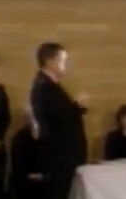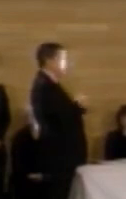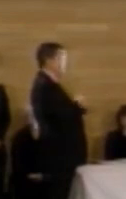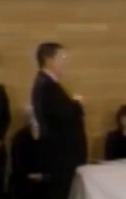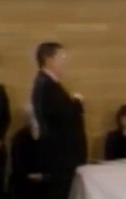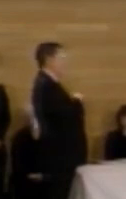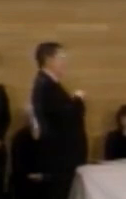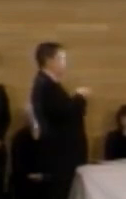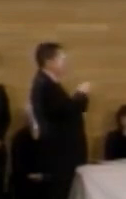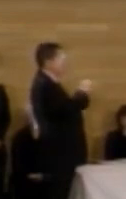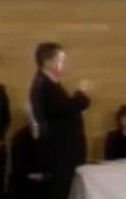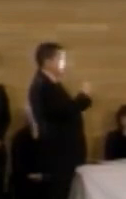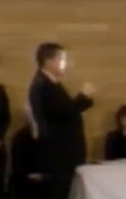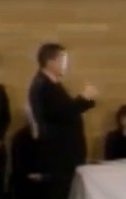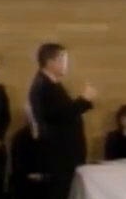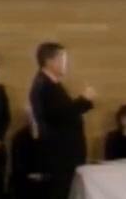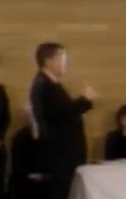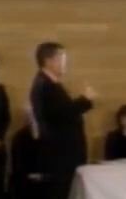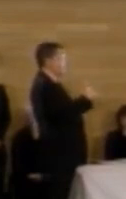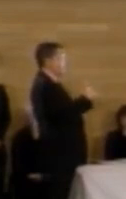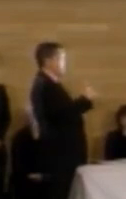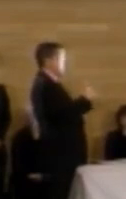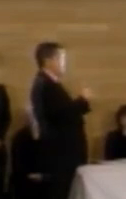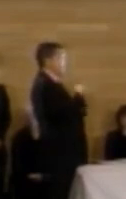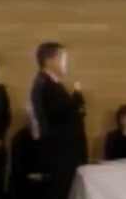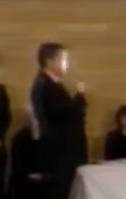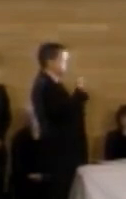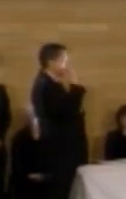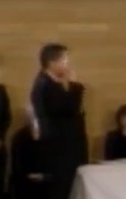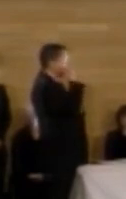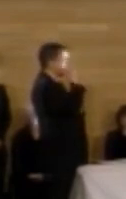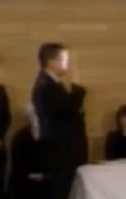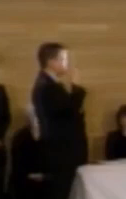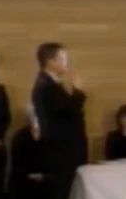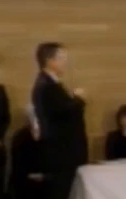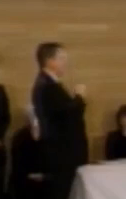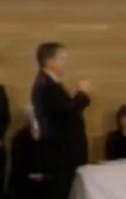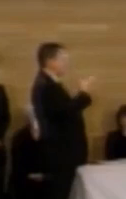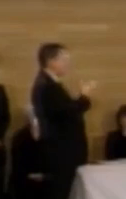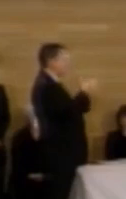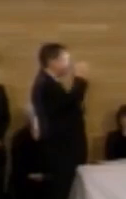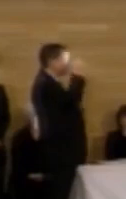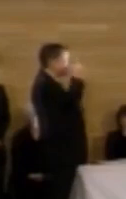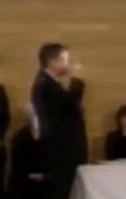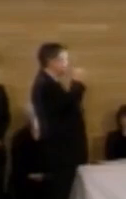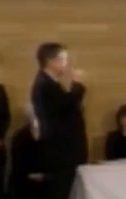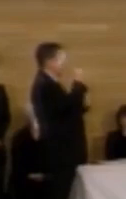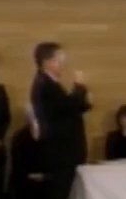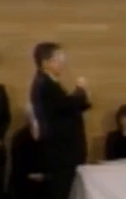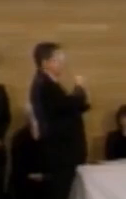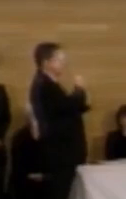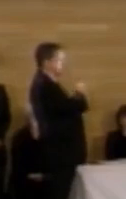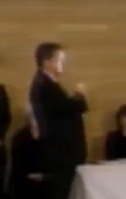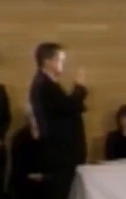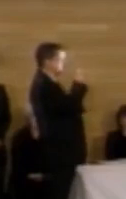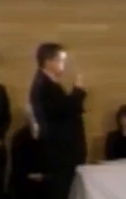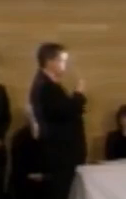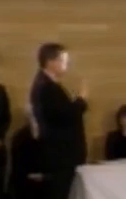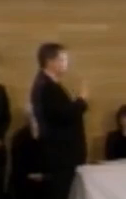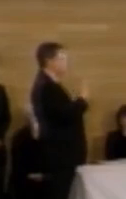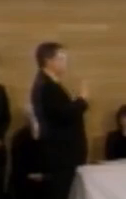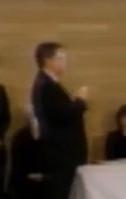じ、魅力ある人を育て、新しい価値を創造し続ける町となりますこと